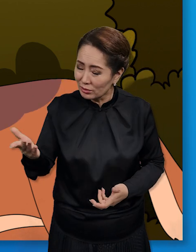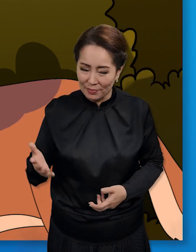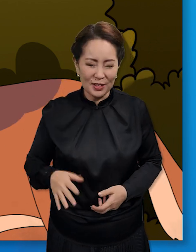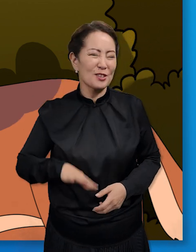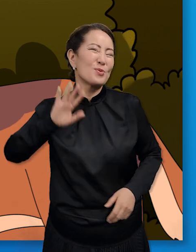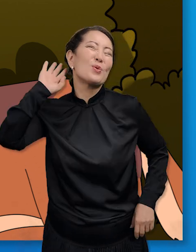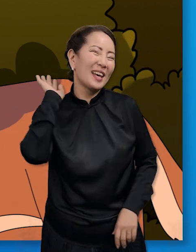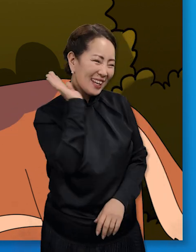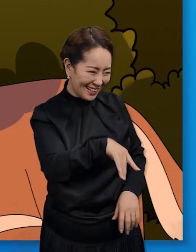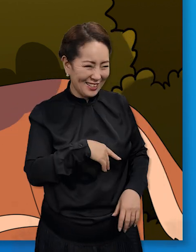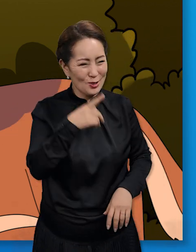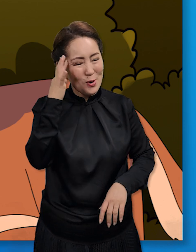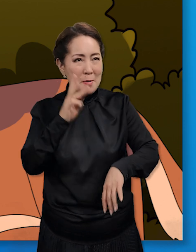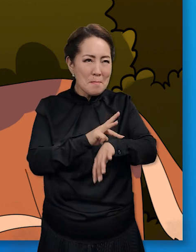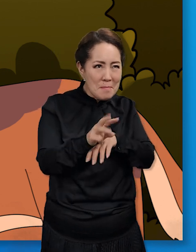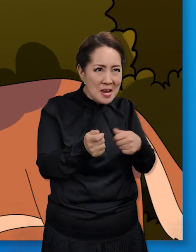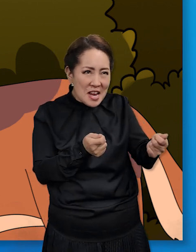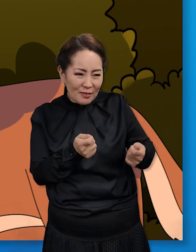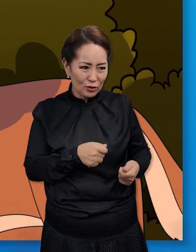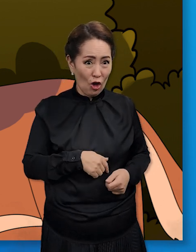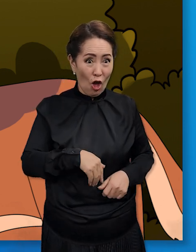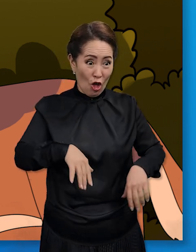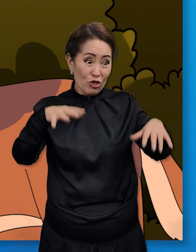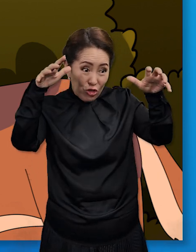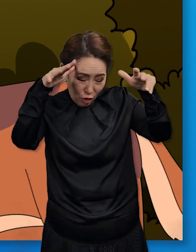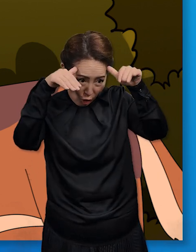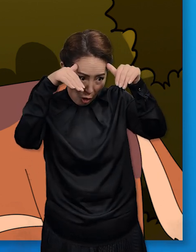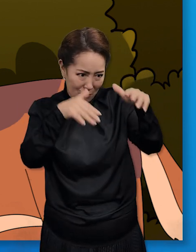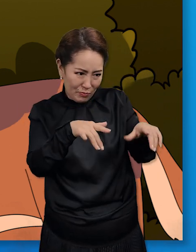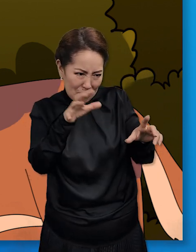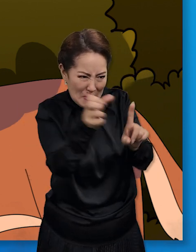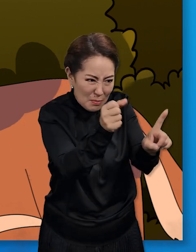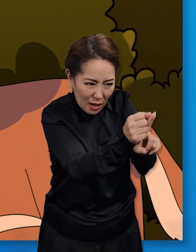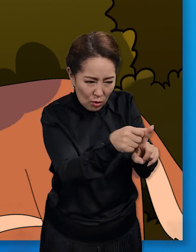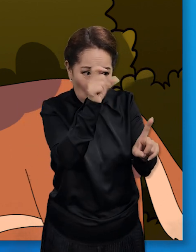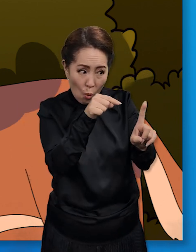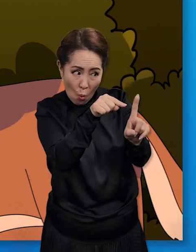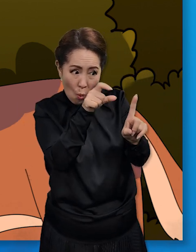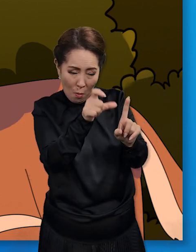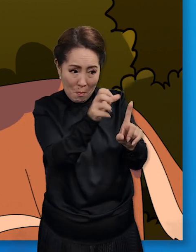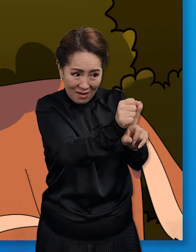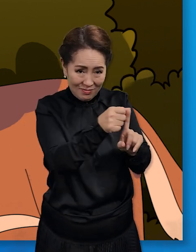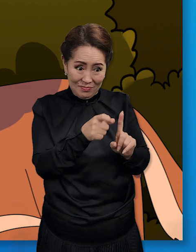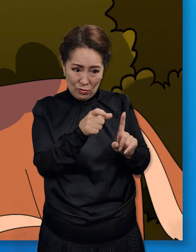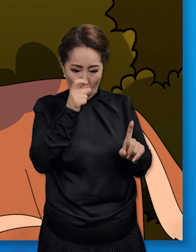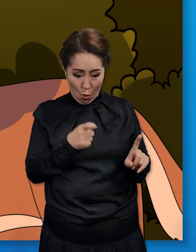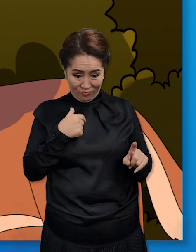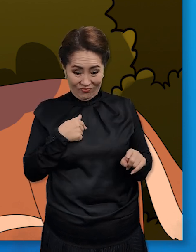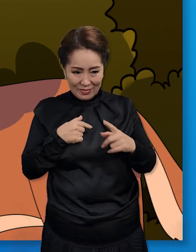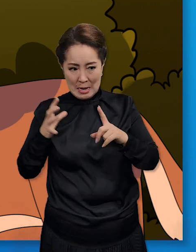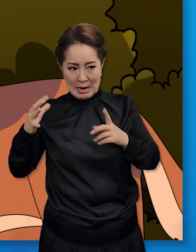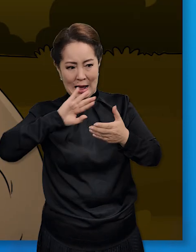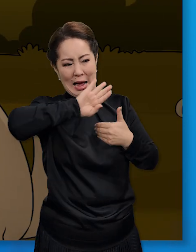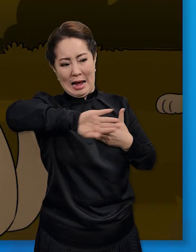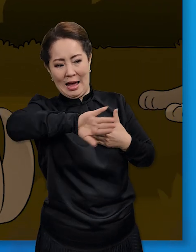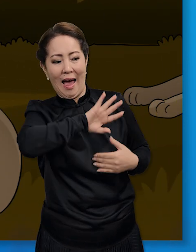Нохоо барьж авдаг хүнийг айлгах гээд арын ууланд Аратан басар байгаа гэж итгэж байгаа цагт манай найзуудыг яах ч үгүй шүү